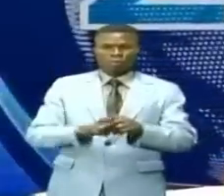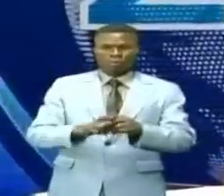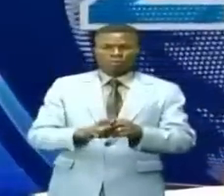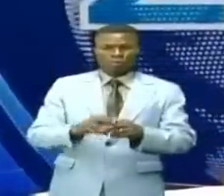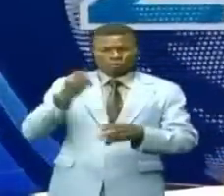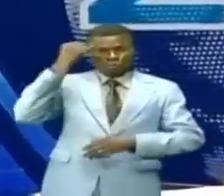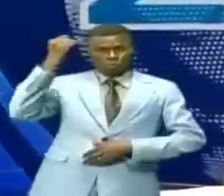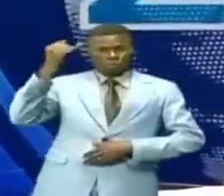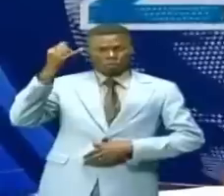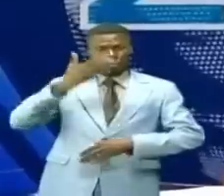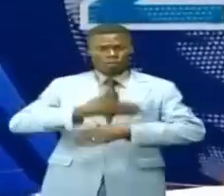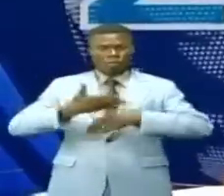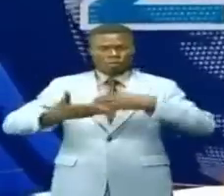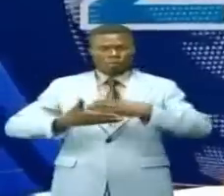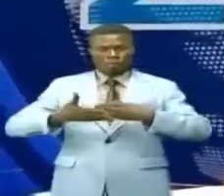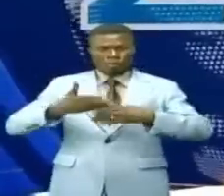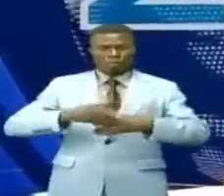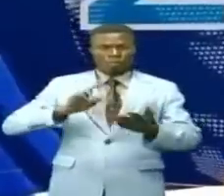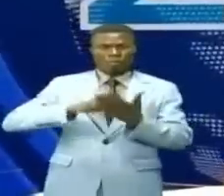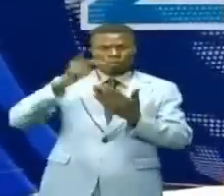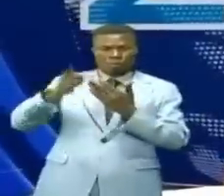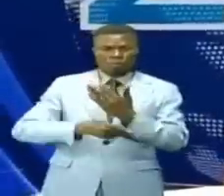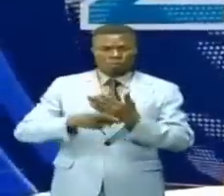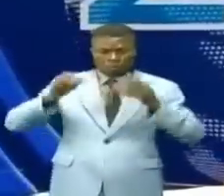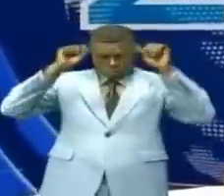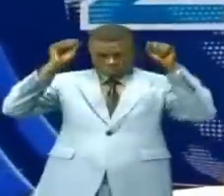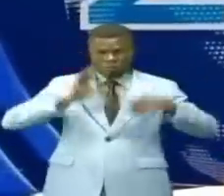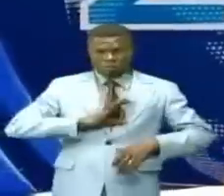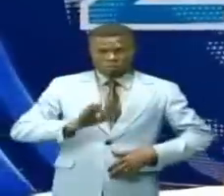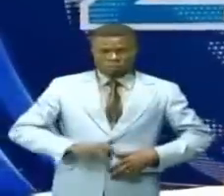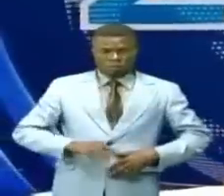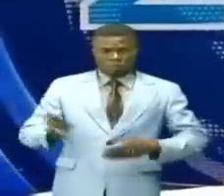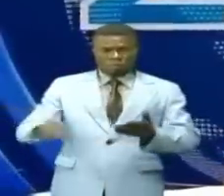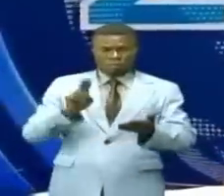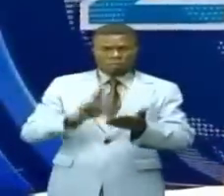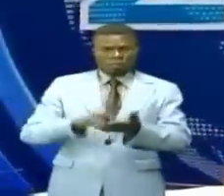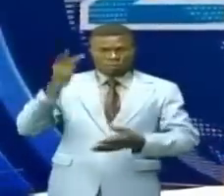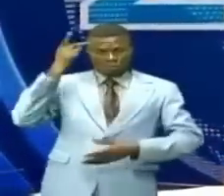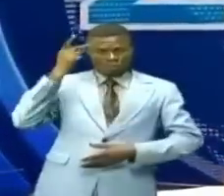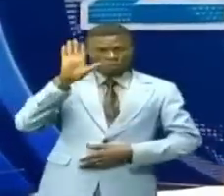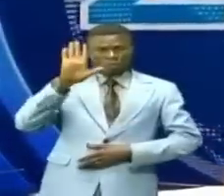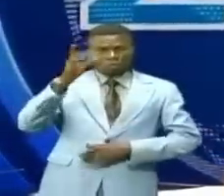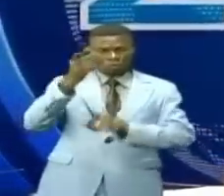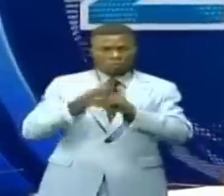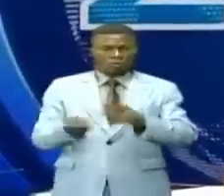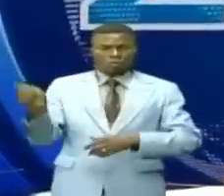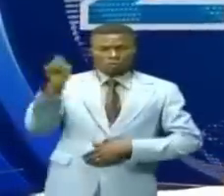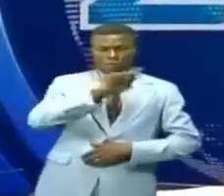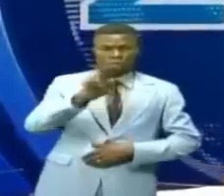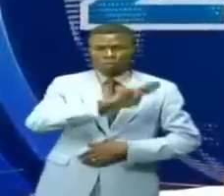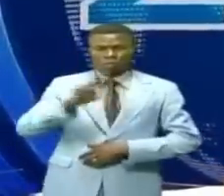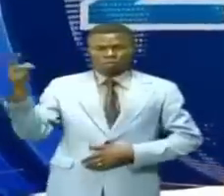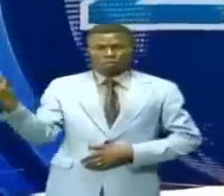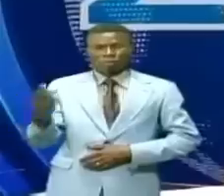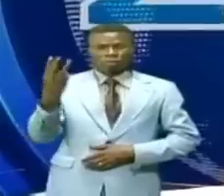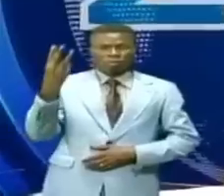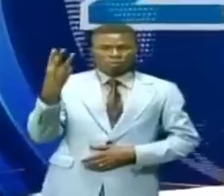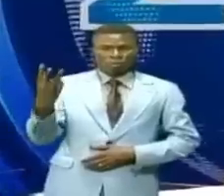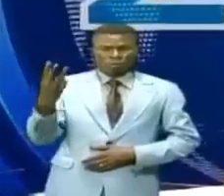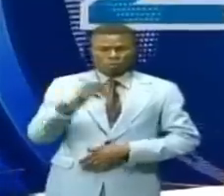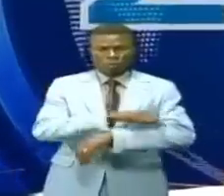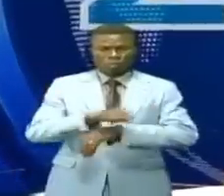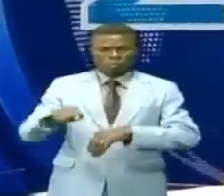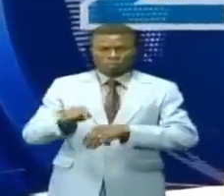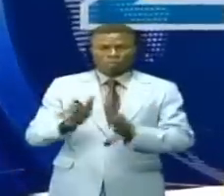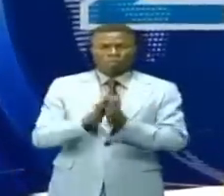volet infrastructure du programme du chef de l'État. Faite à Kinshasa le 5 avril 2023, la